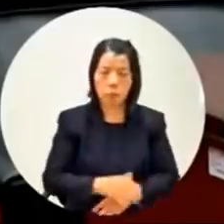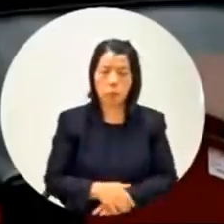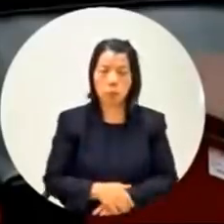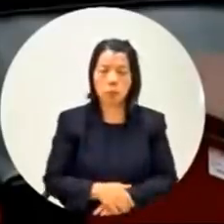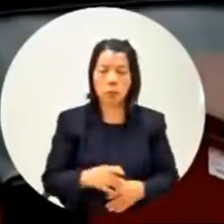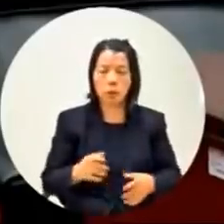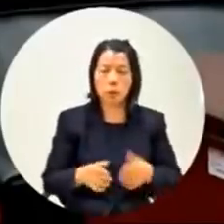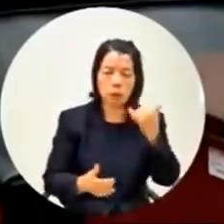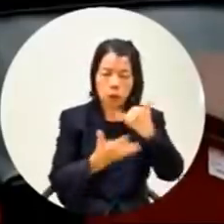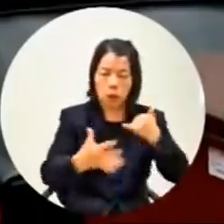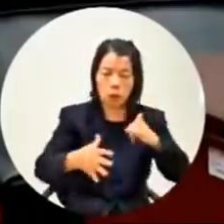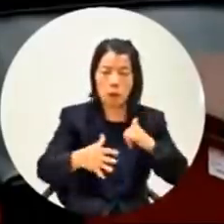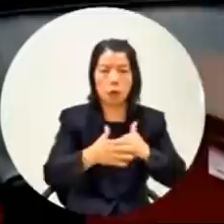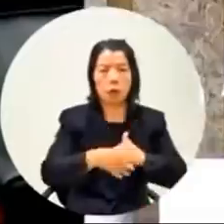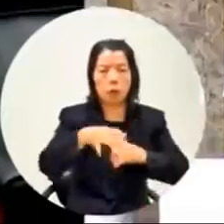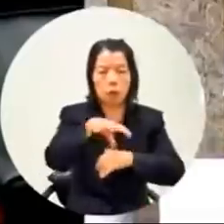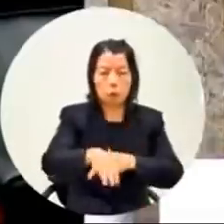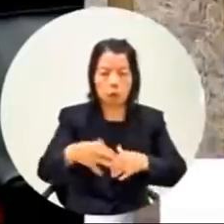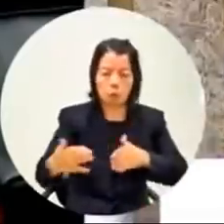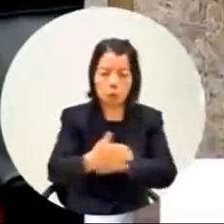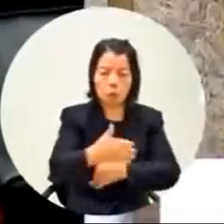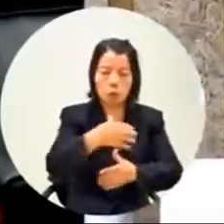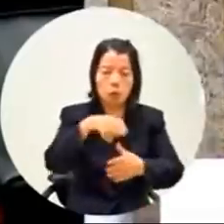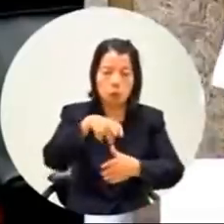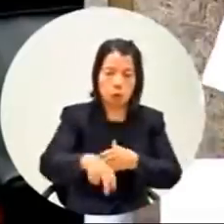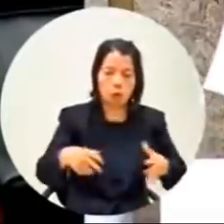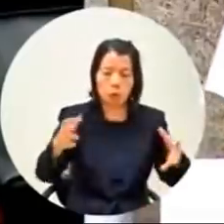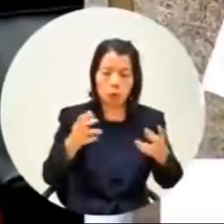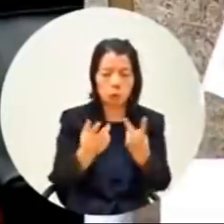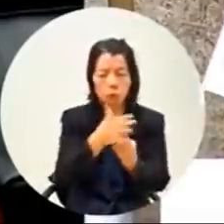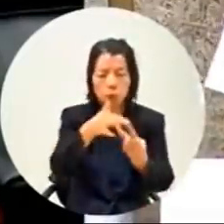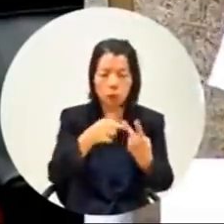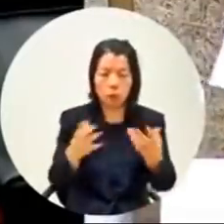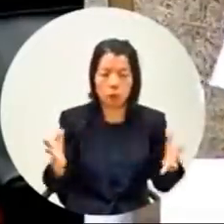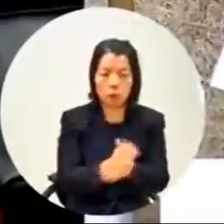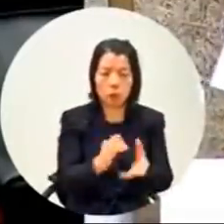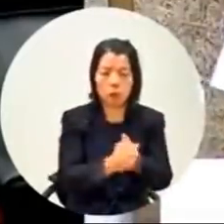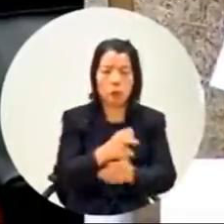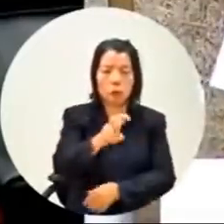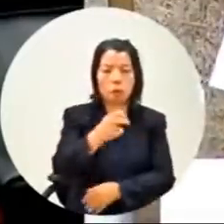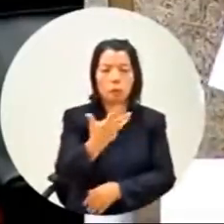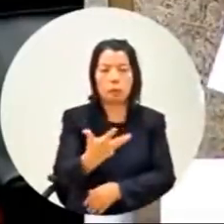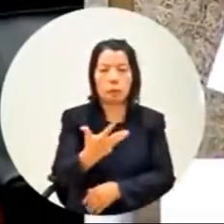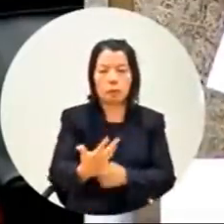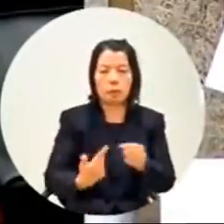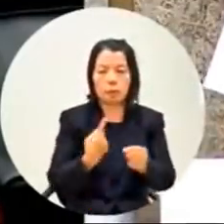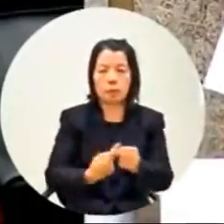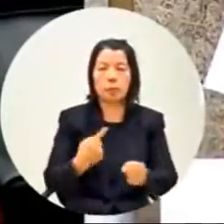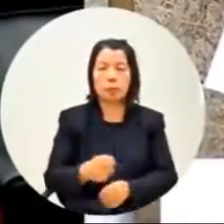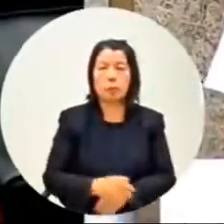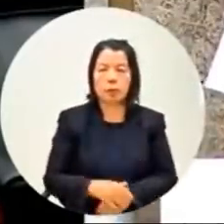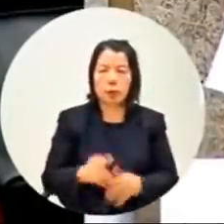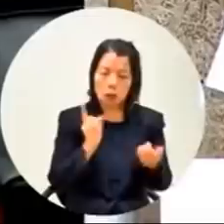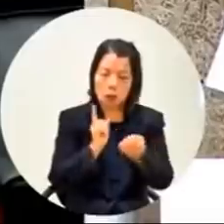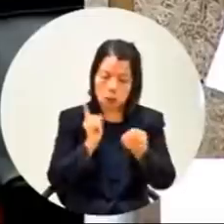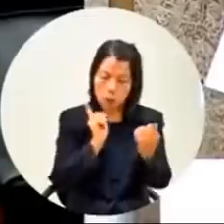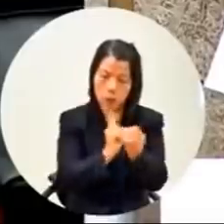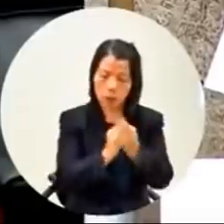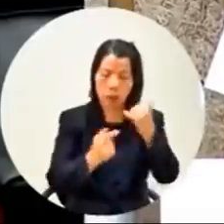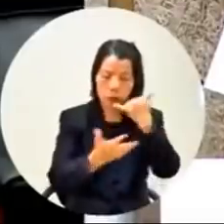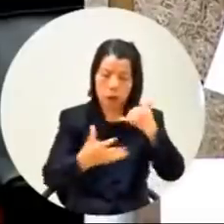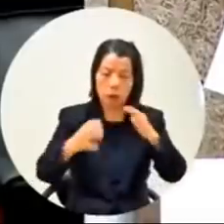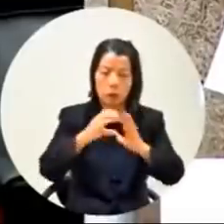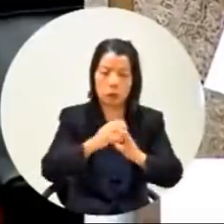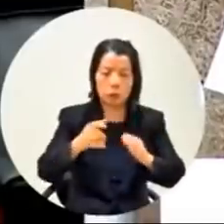海洋局前身渔业处，大概28年。 28年，所以应该海洋局的你都认识了啦，哈。请问一下，你知不知